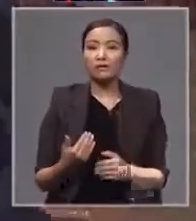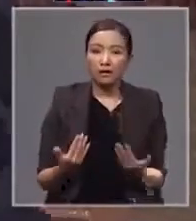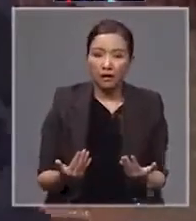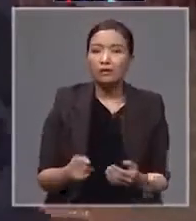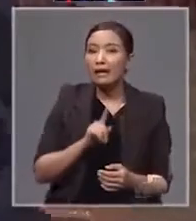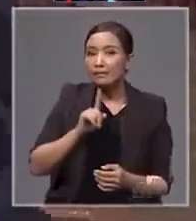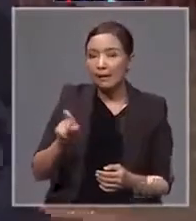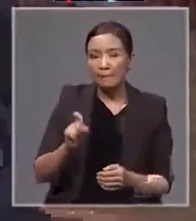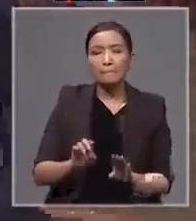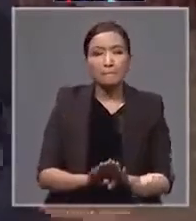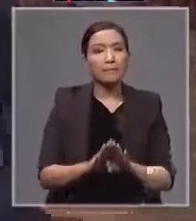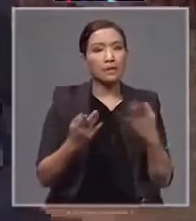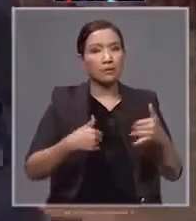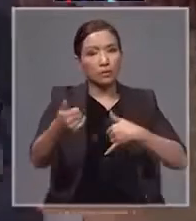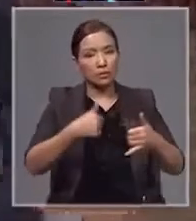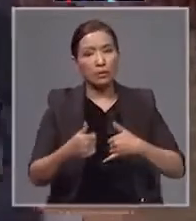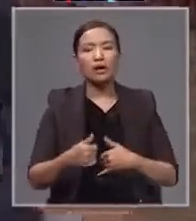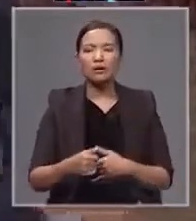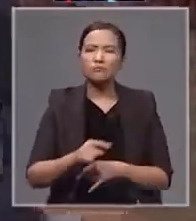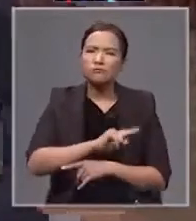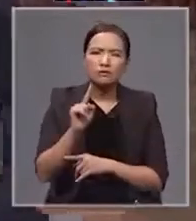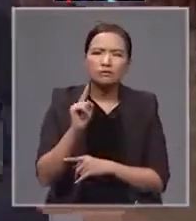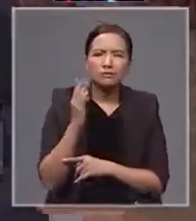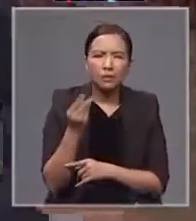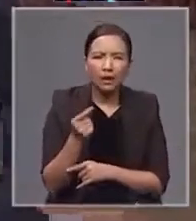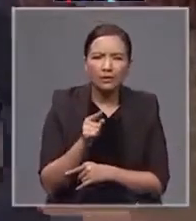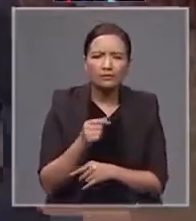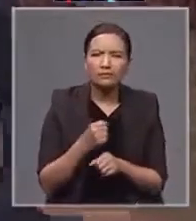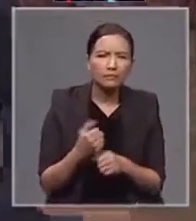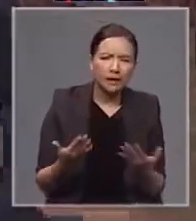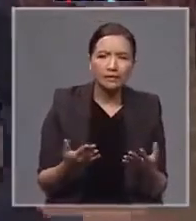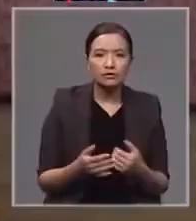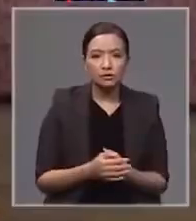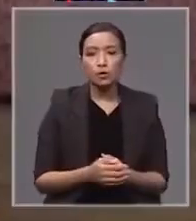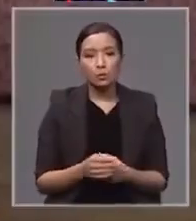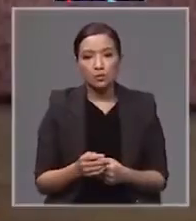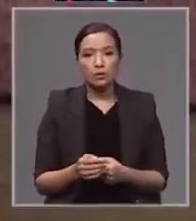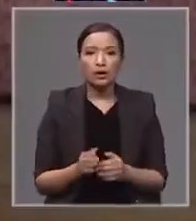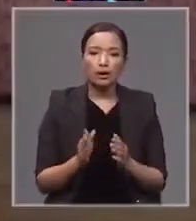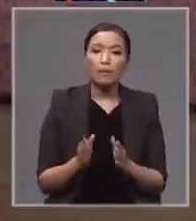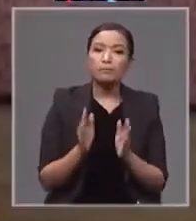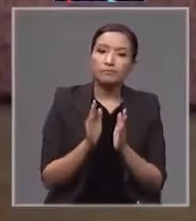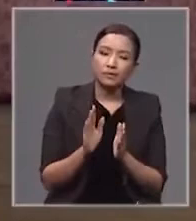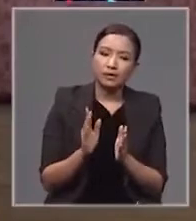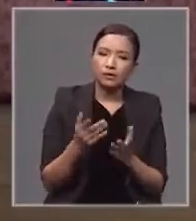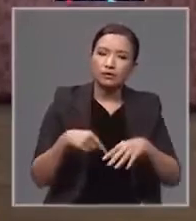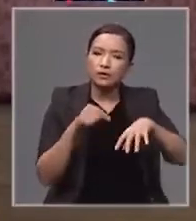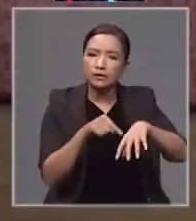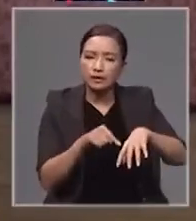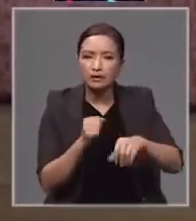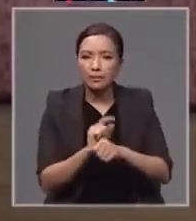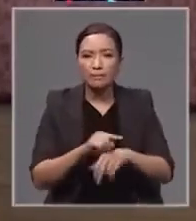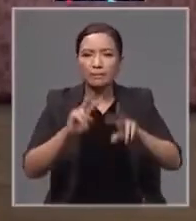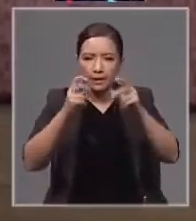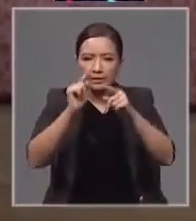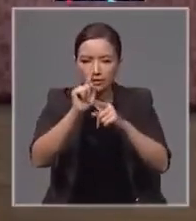แล้วรูปแบบที่จะเปิด ให้คนได้เข้ามาพื้นที่ ในการแสดงความเห็นทำอย่างไรบ้างนอกเหนือจากออนไลน์นอกเหนือจากบนกันทั้งหลาย ในงานจะไล่ยังไงไล่ทีละประเด็น